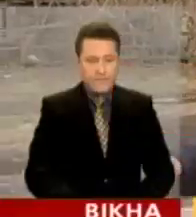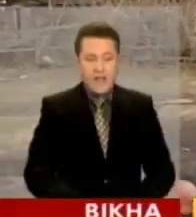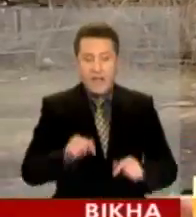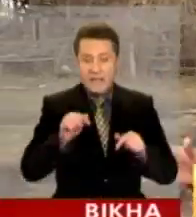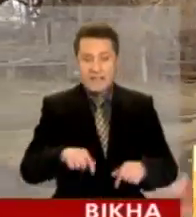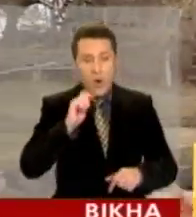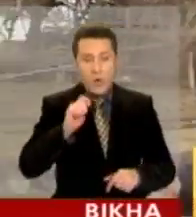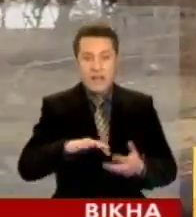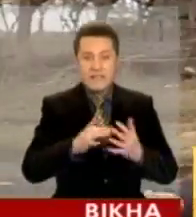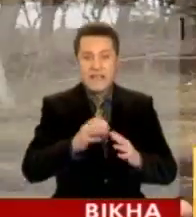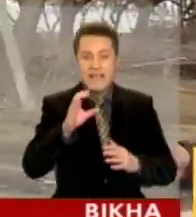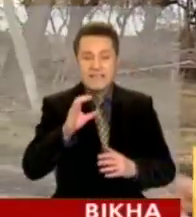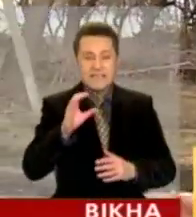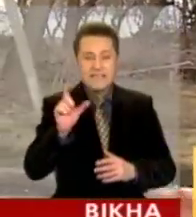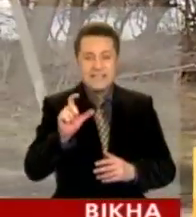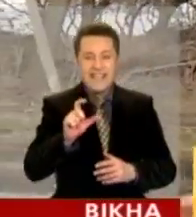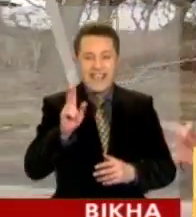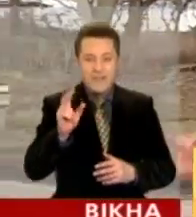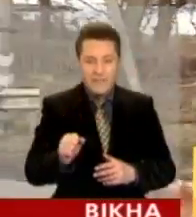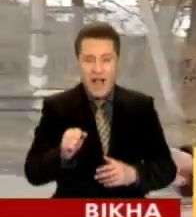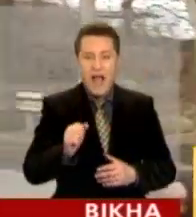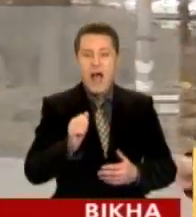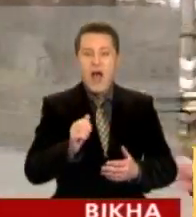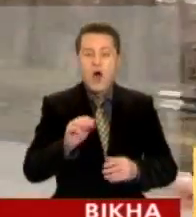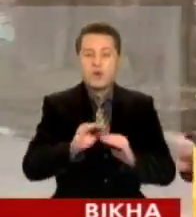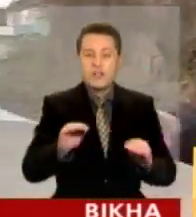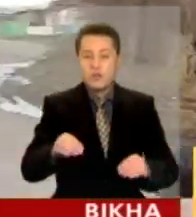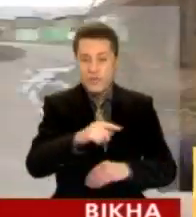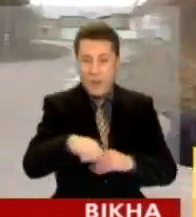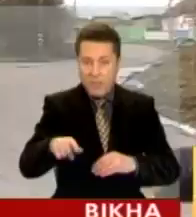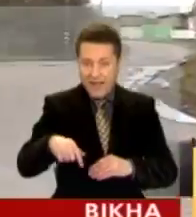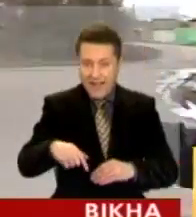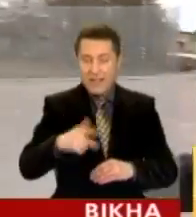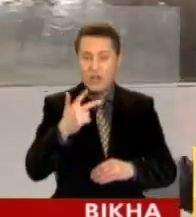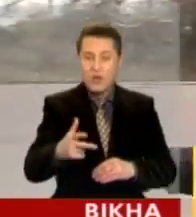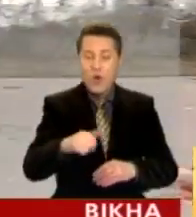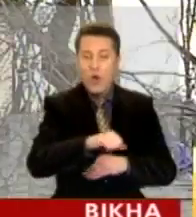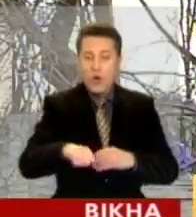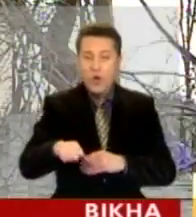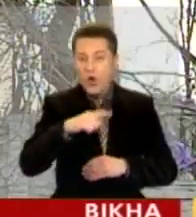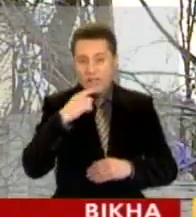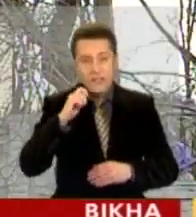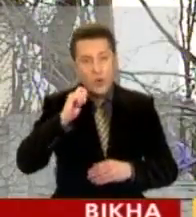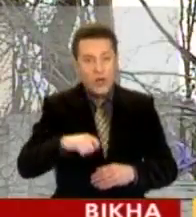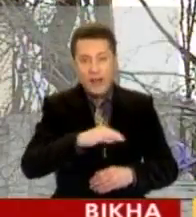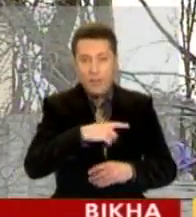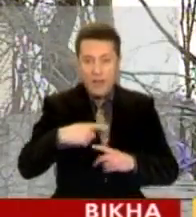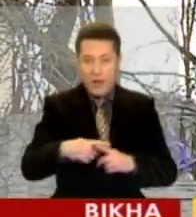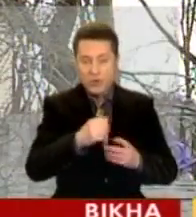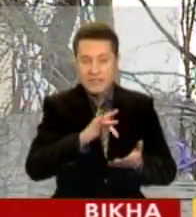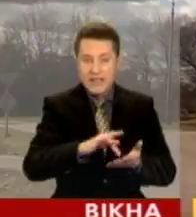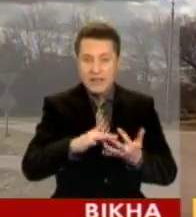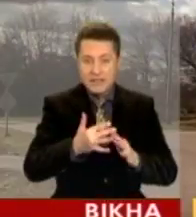Ось це українське село Сеньківка. Воно розташовано на перетині трьох кордонів – Росії, України та Білорусі. У центрі села тут навіть